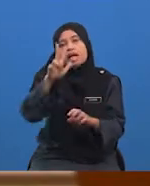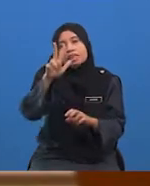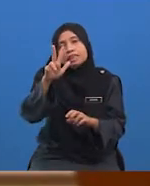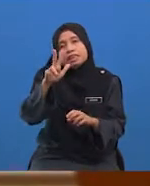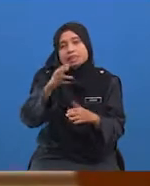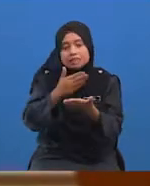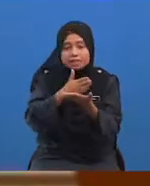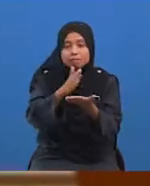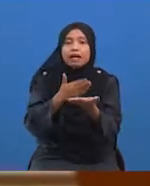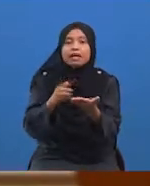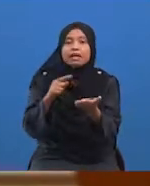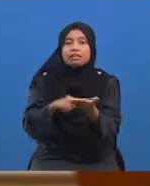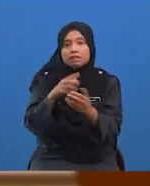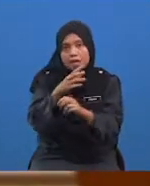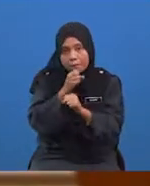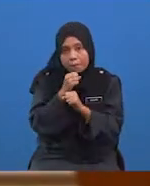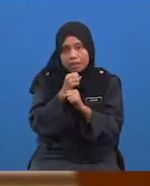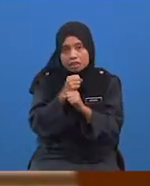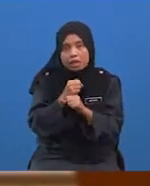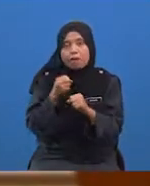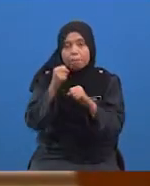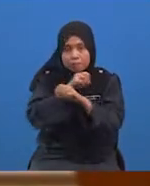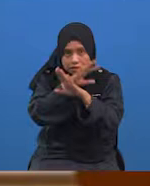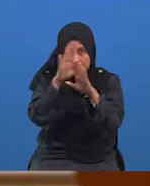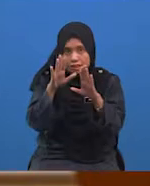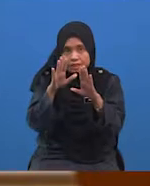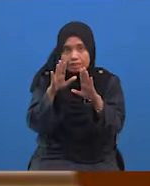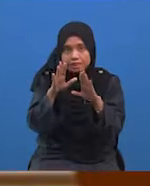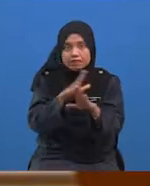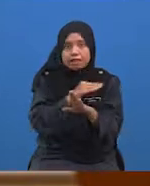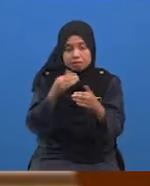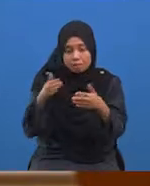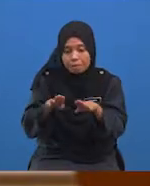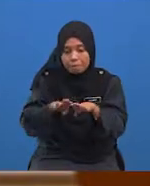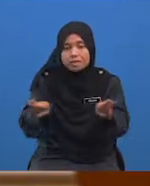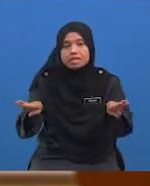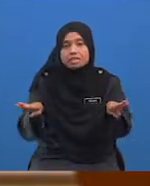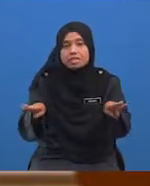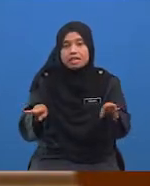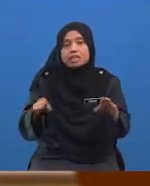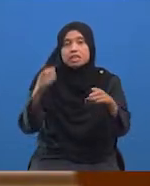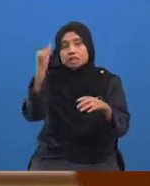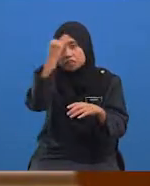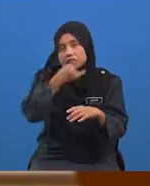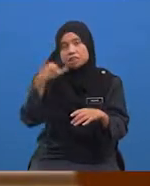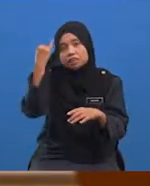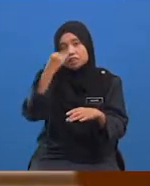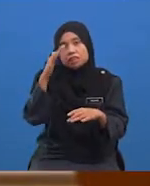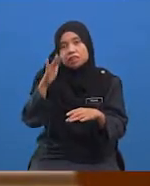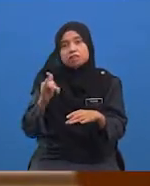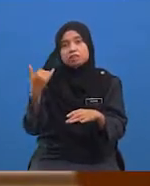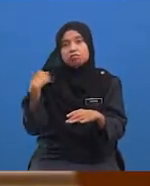Tiga komponen inilah yang dapat menjelaskan serta membezakan ciri-ciri iklim